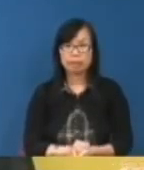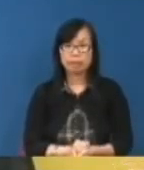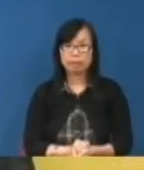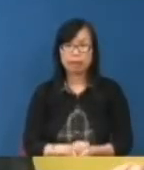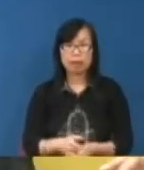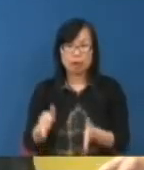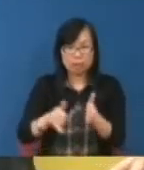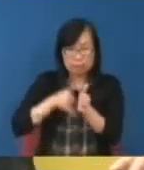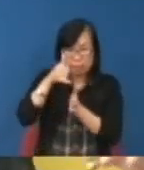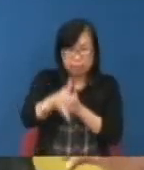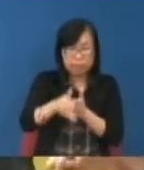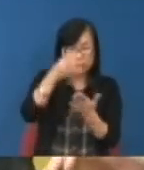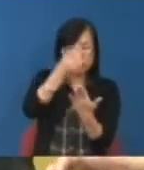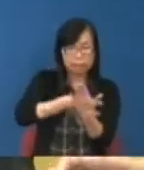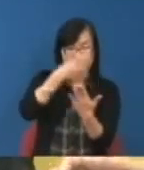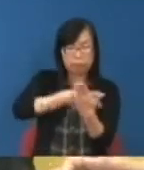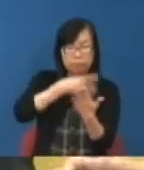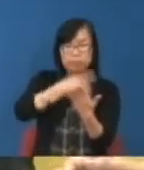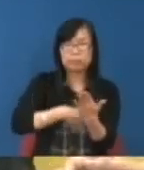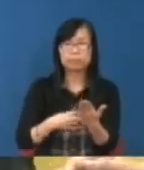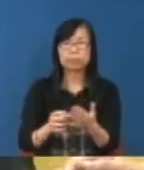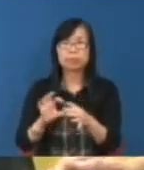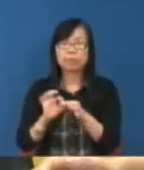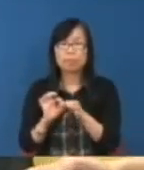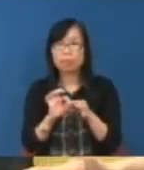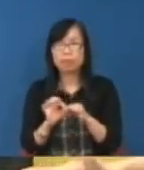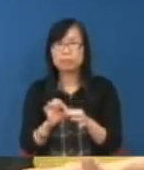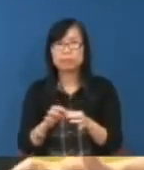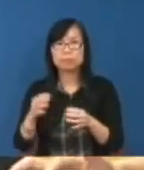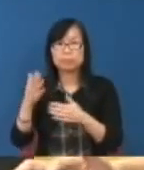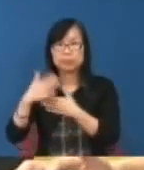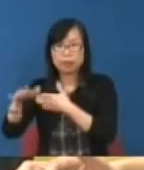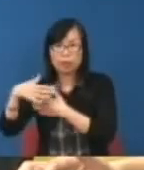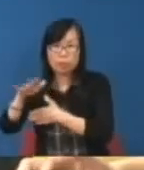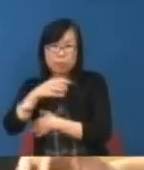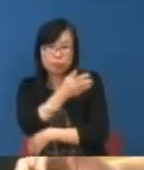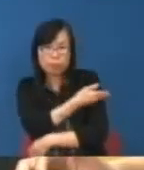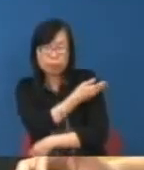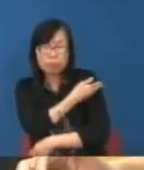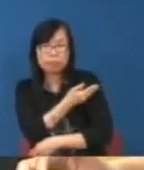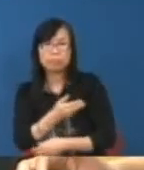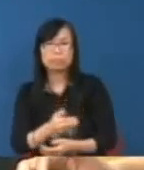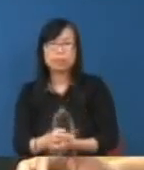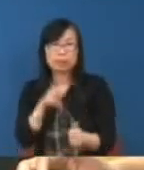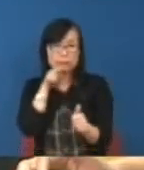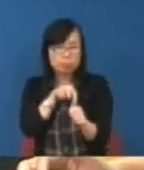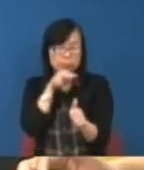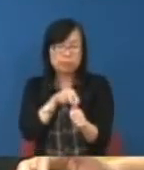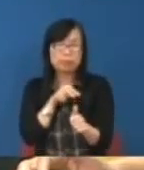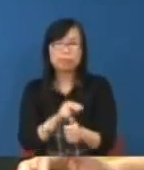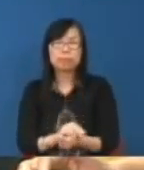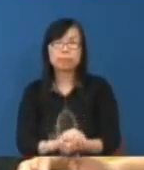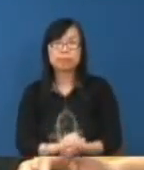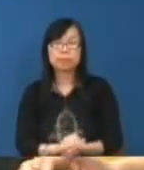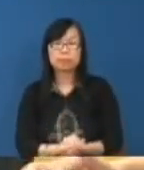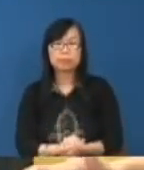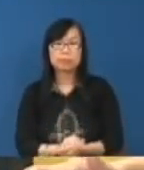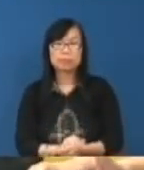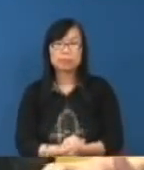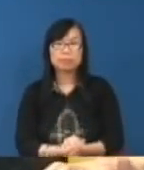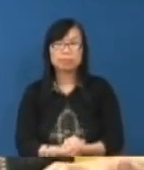入境條例啦，關於外佣嘅即係管制啦，違憲